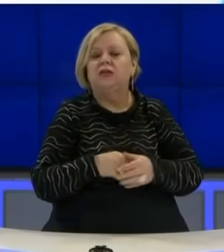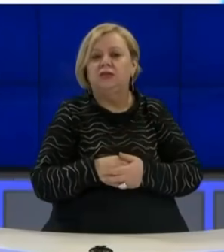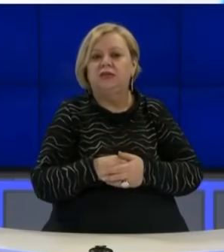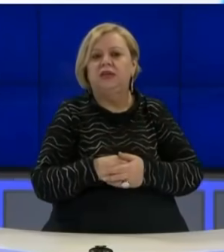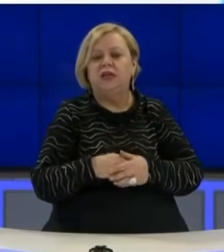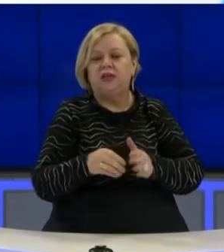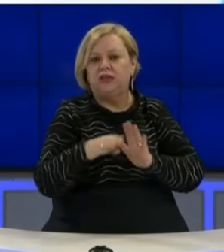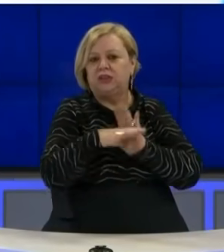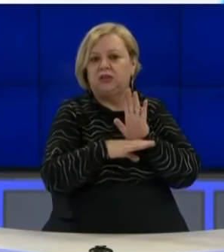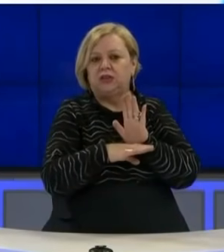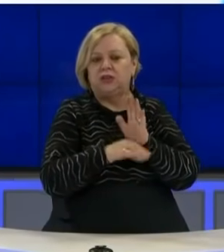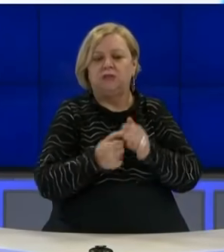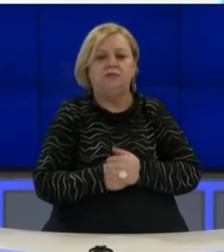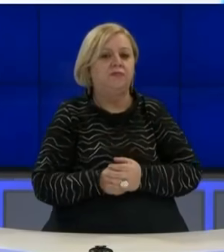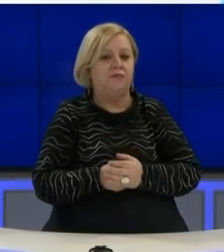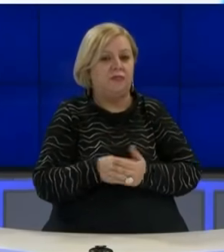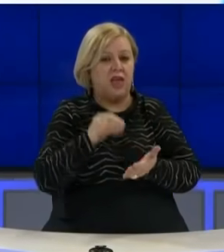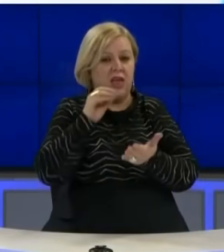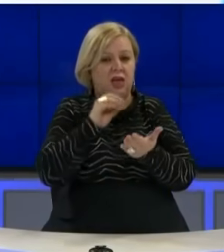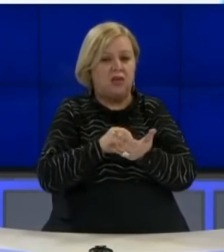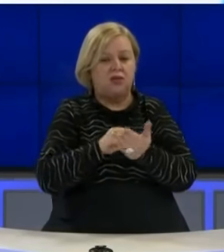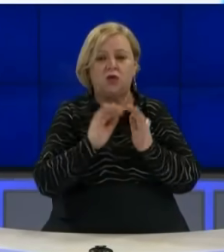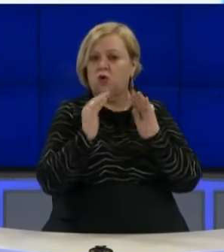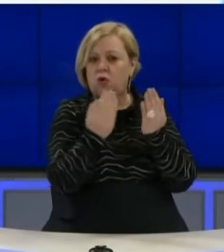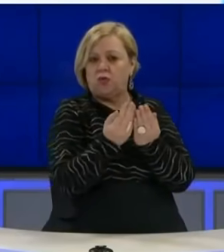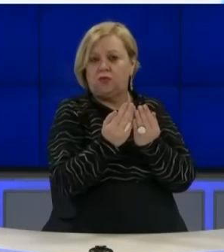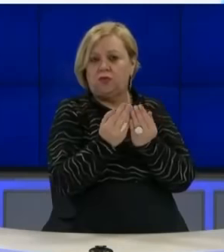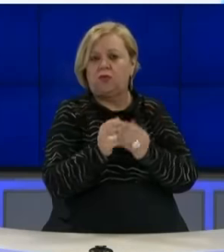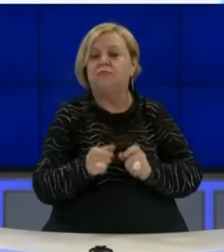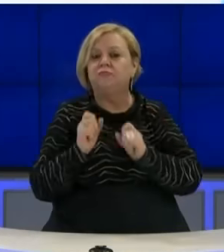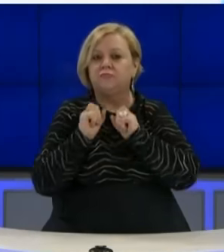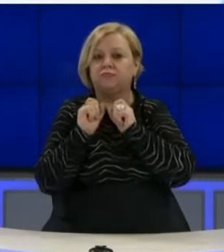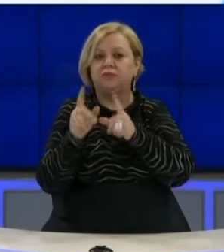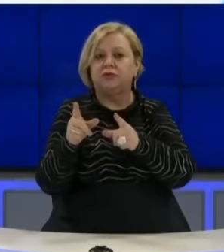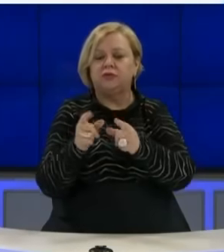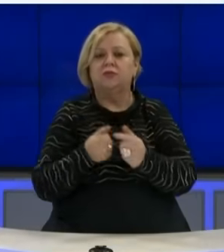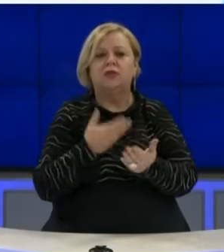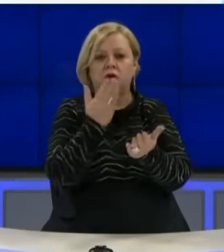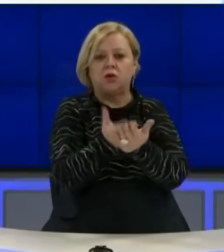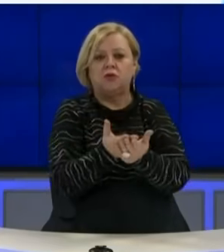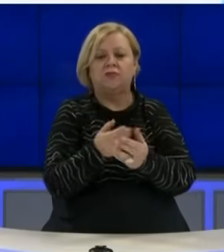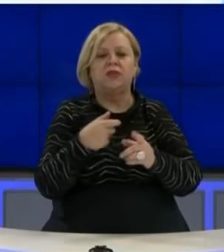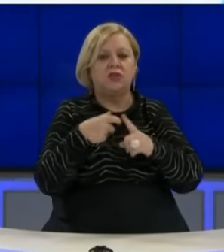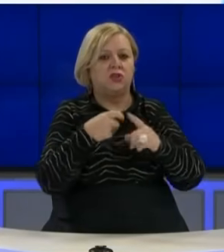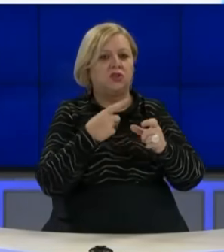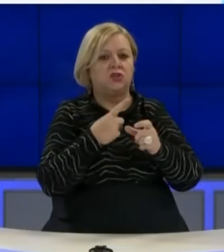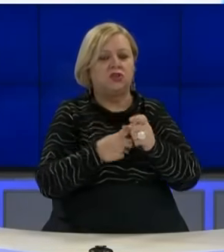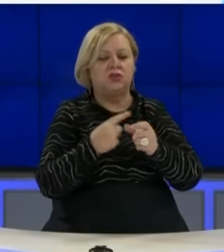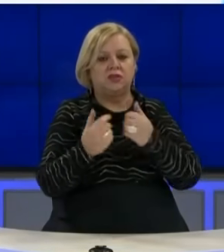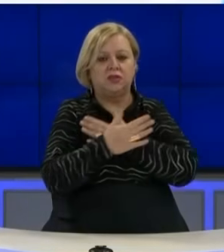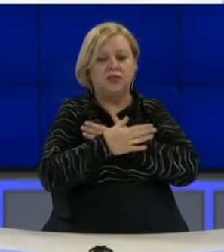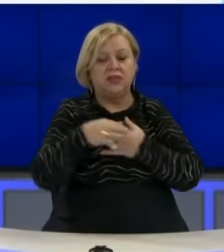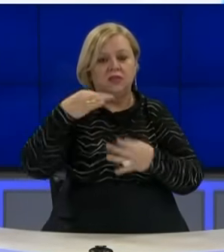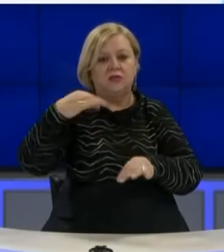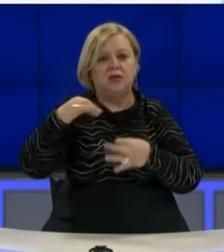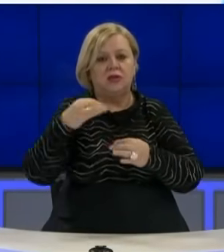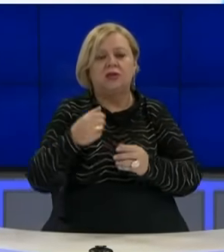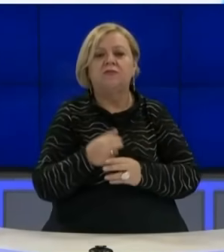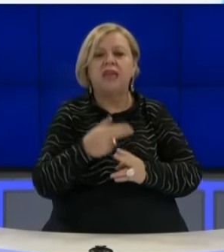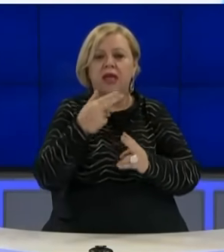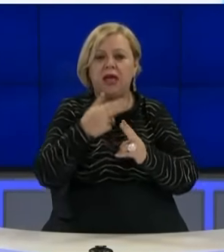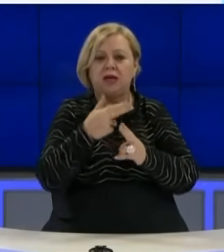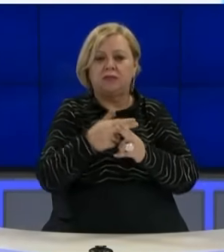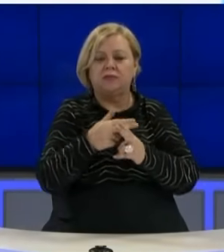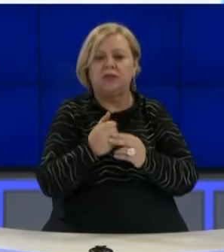pasi zyra për regjistrimin e partive politike i ka dërguar një rekomandim KQZ-s për certifikimin e listave